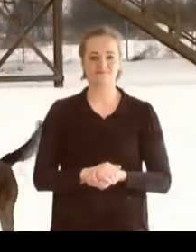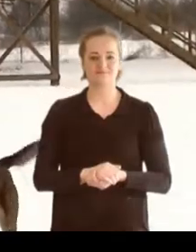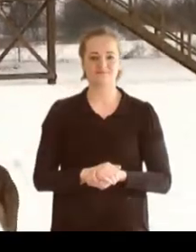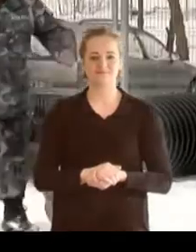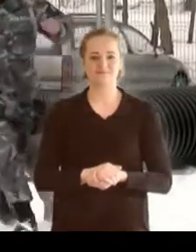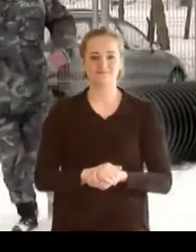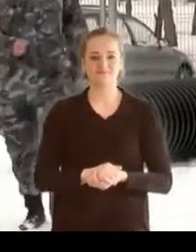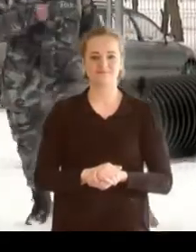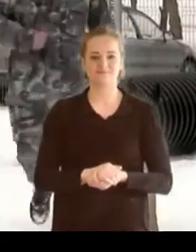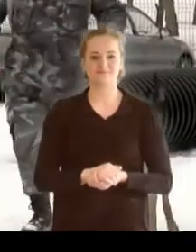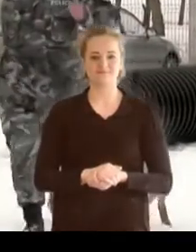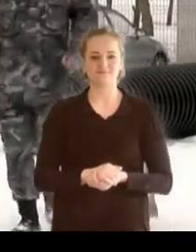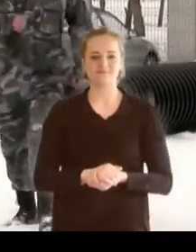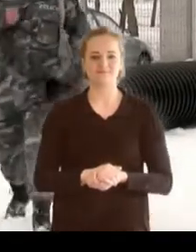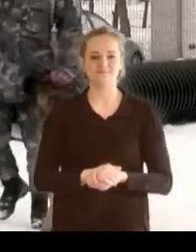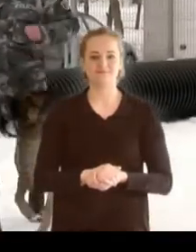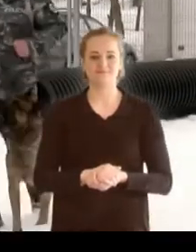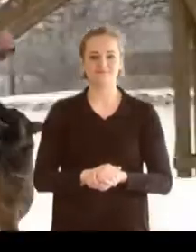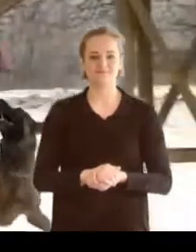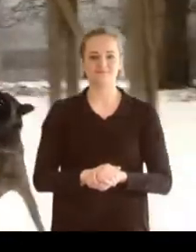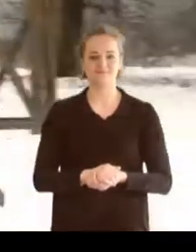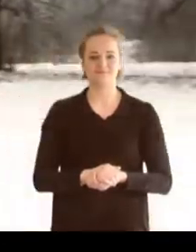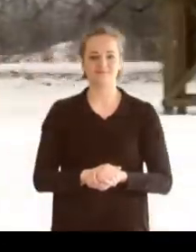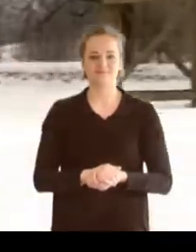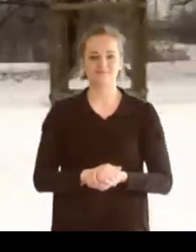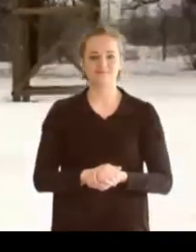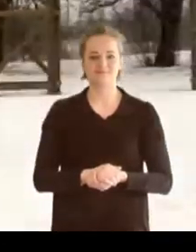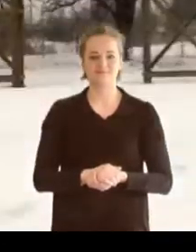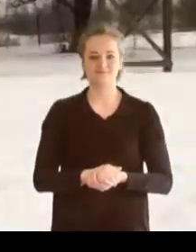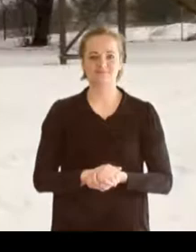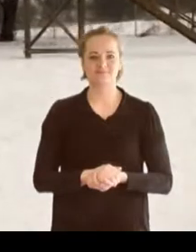Tai yra vienas vienetas šuo ir policijos pareigūnas.